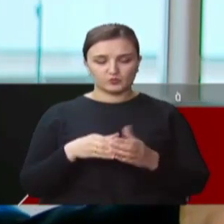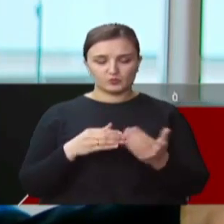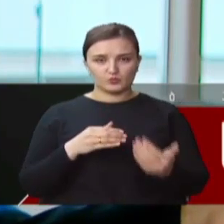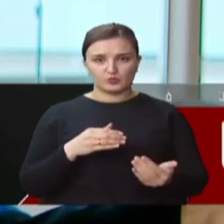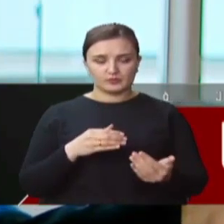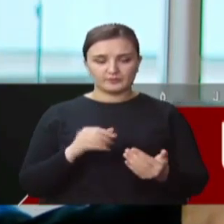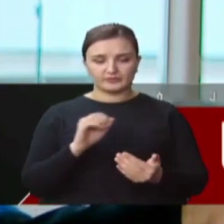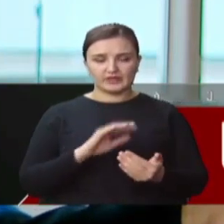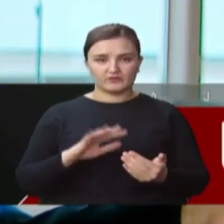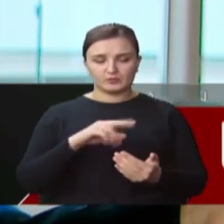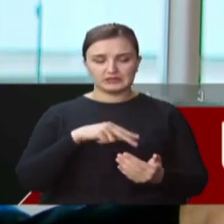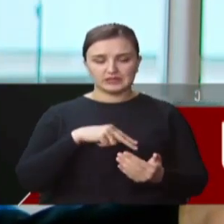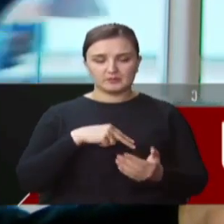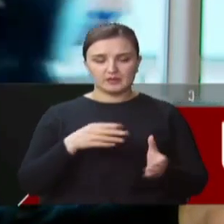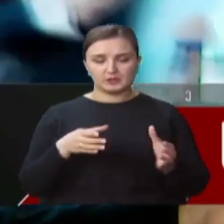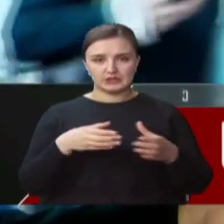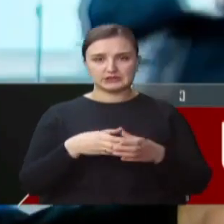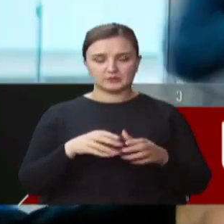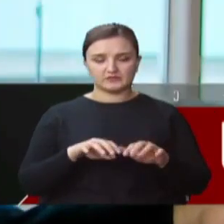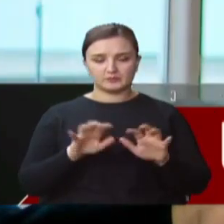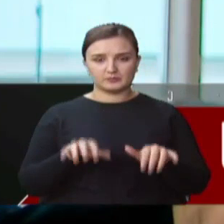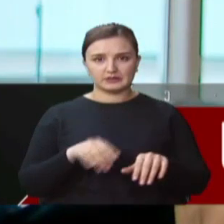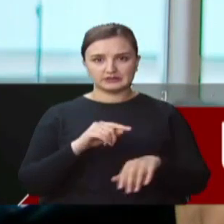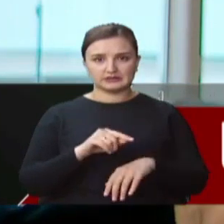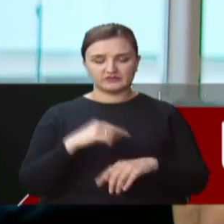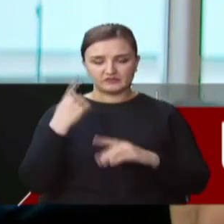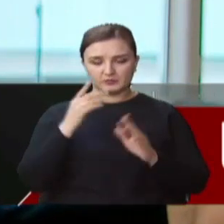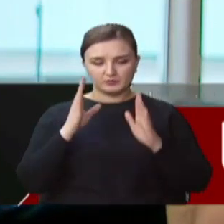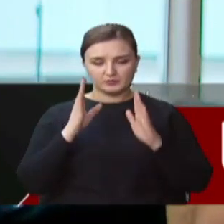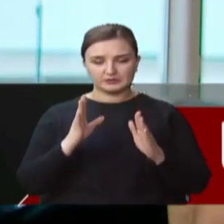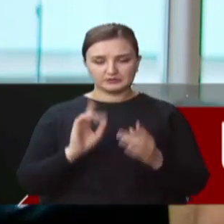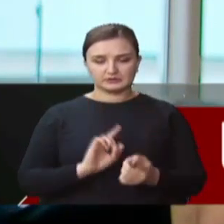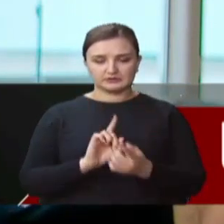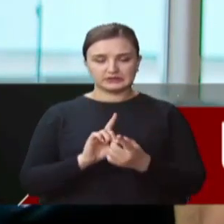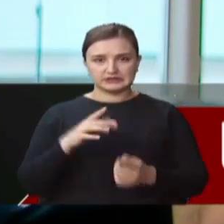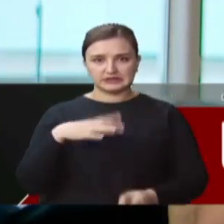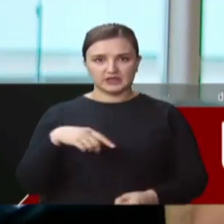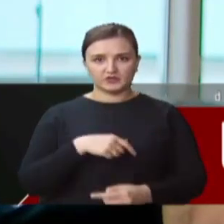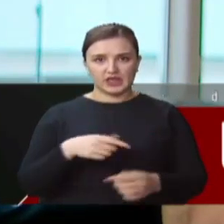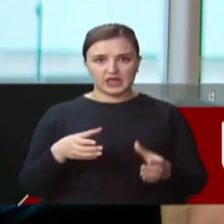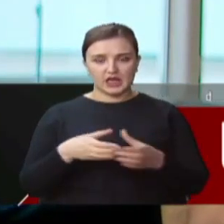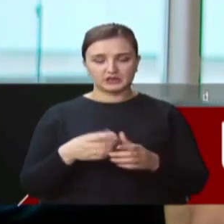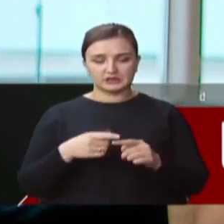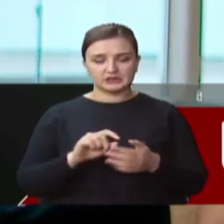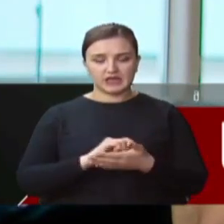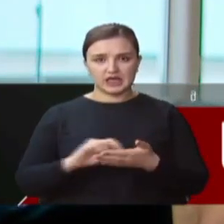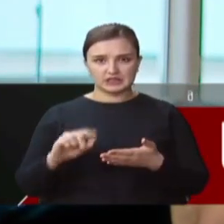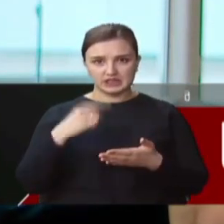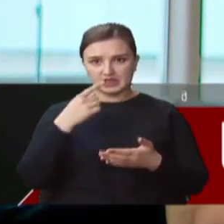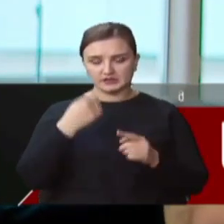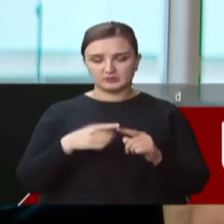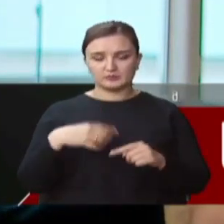ასევე ევროსაბჭოს საპარლამენტო ასამბლეის პრეზიდენტი პირისპირ შეხვდება საქართველოს დელეგაციას, ეს არის ხაზგასმა იმ